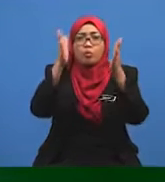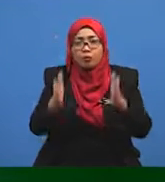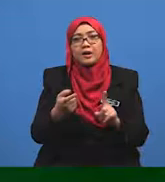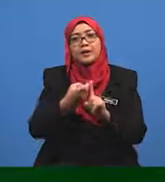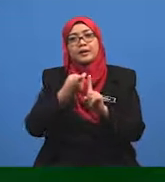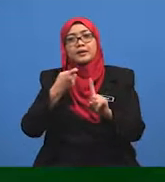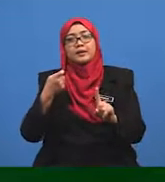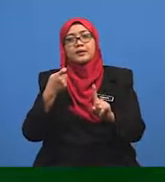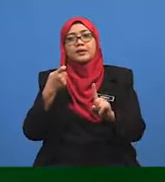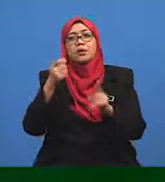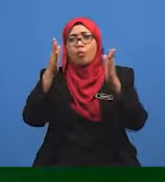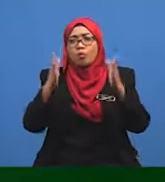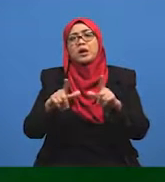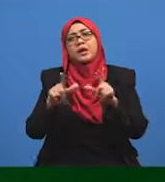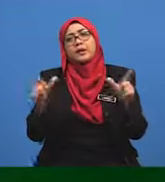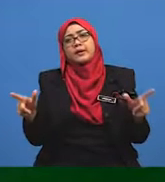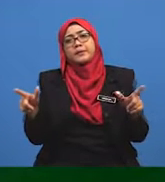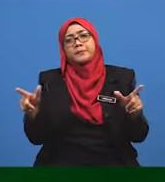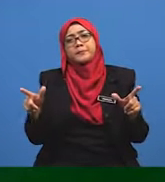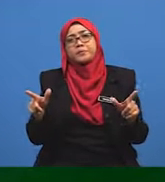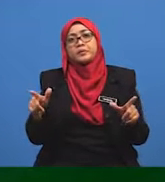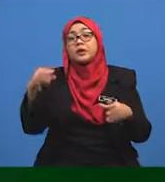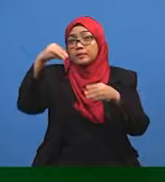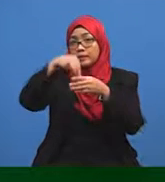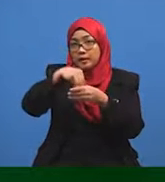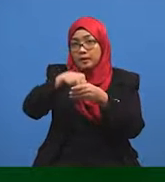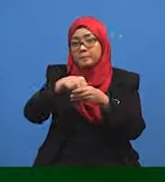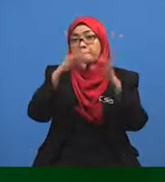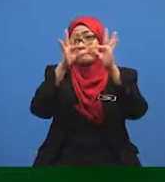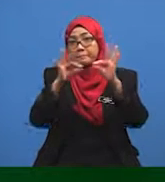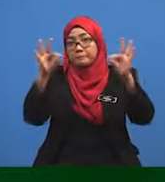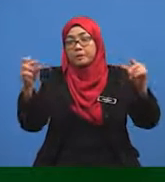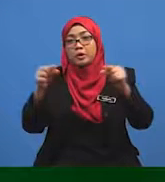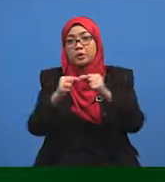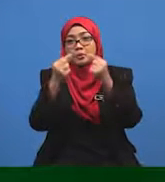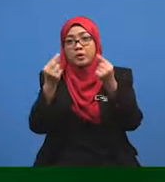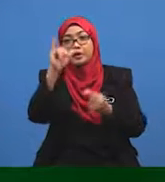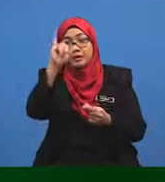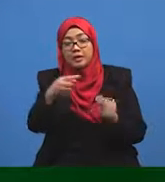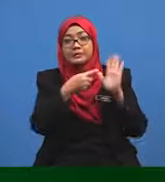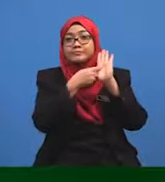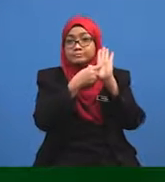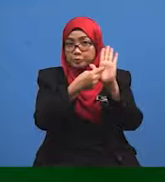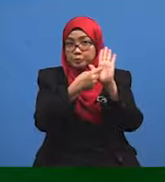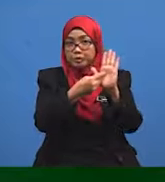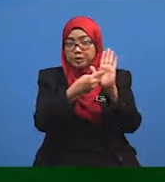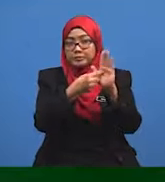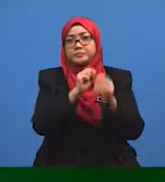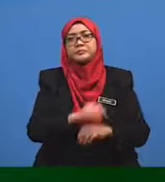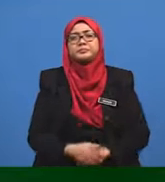bersabda, An Abi Hurairah radhiyallahu anhu anin Nabi sallallahu alaihi